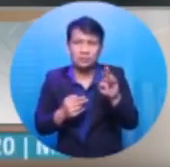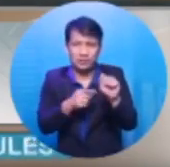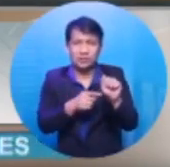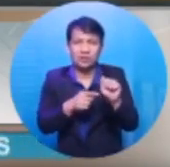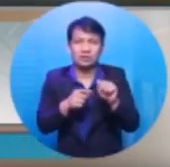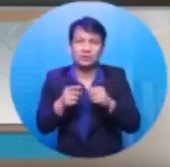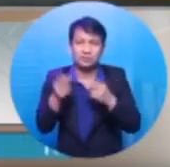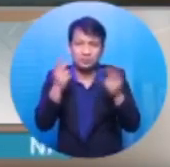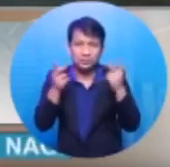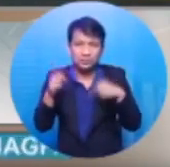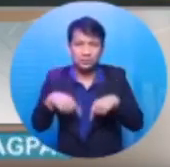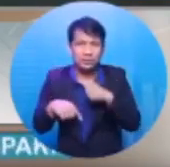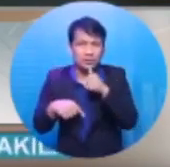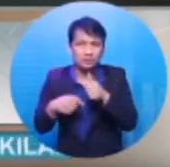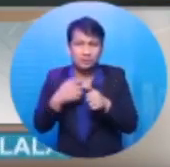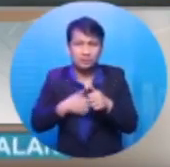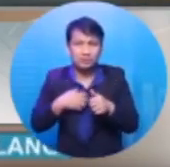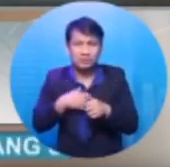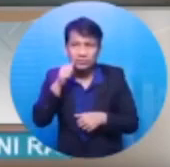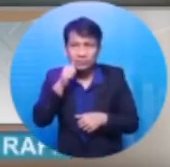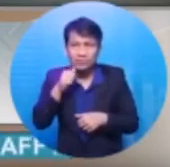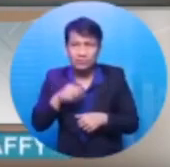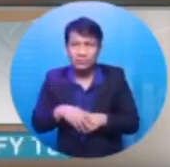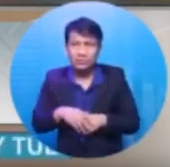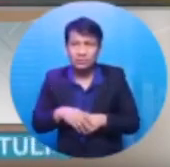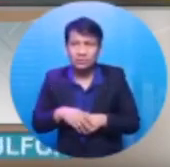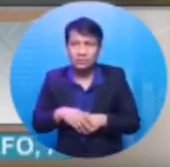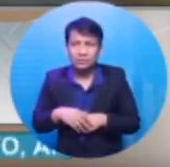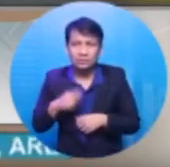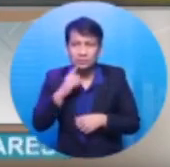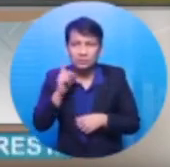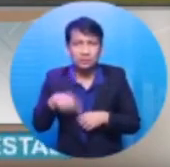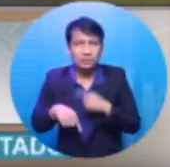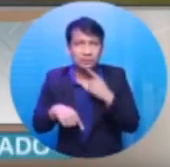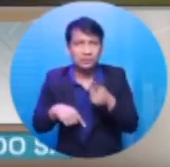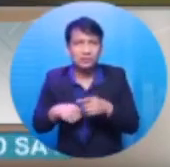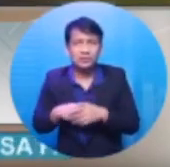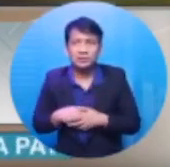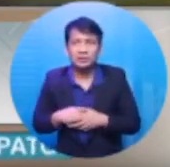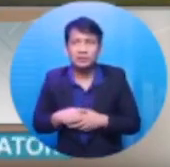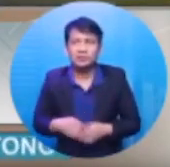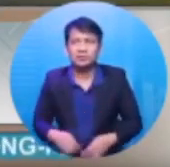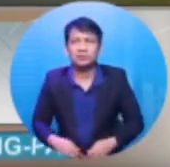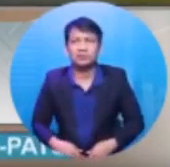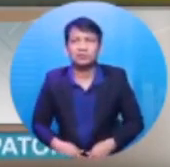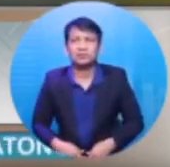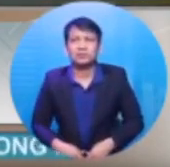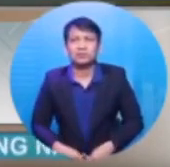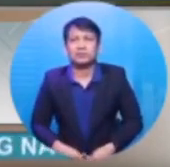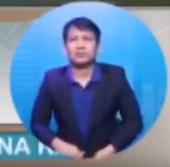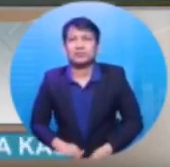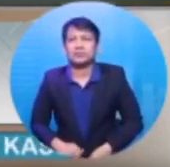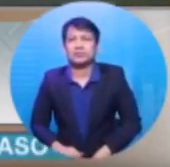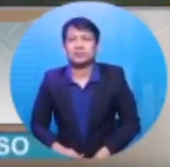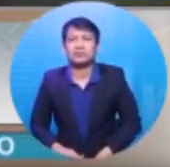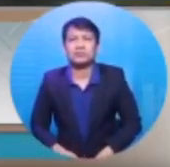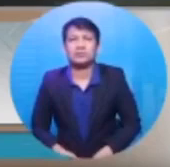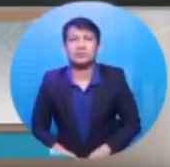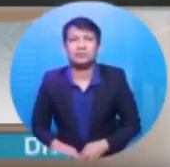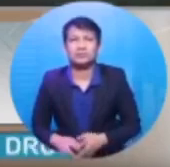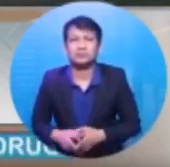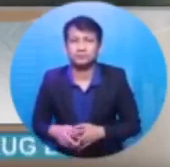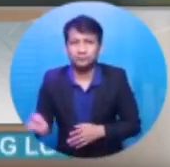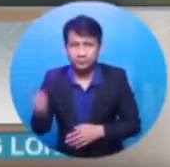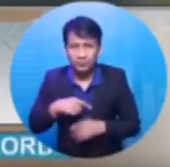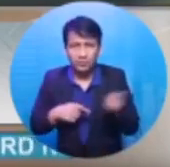Opo. Okay, kaso ang nagreklamo sa amin, Albuera, pero ayaw makipag-usap. Ay, ganun po ba? Okay, so Albuera po yung dayo. So ito yung may